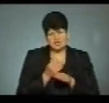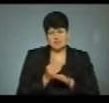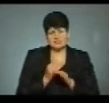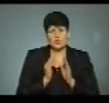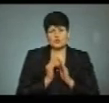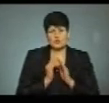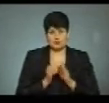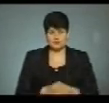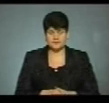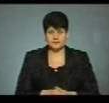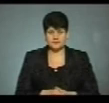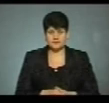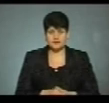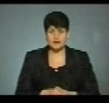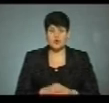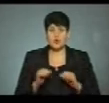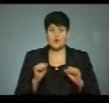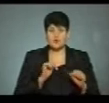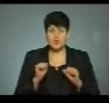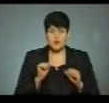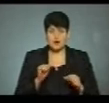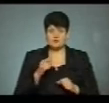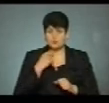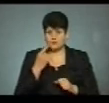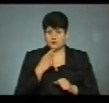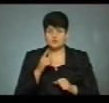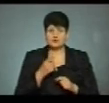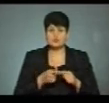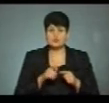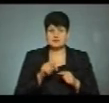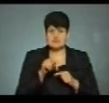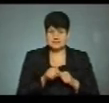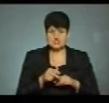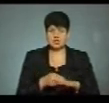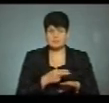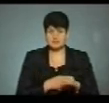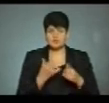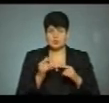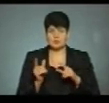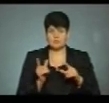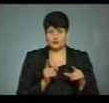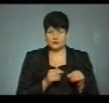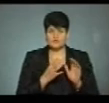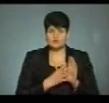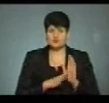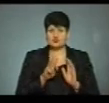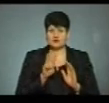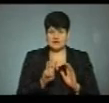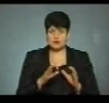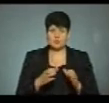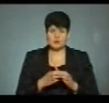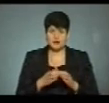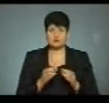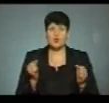дому. Куратор волонтерів Володимир Кіцак розповідає. Ці наші шкарпетки сьогодні поїдуть в ту саму 93-ю бригаду